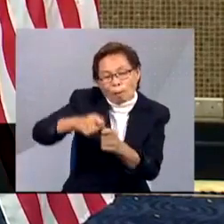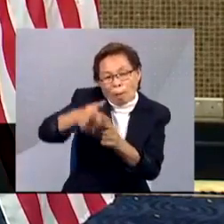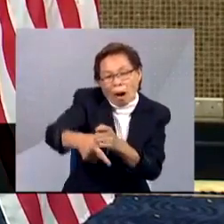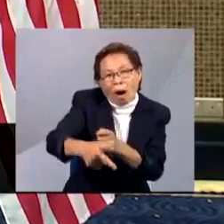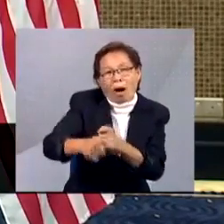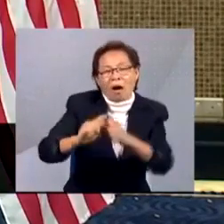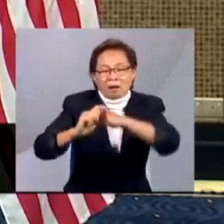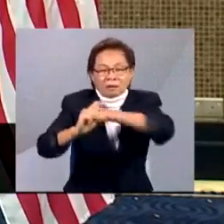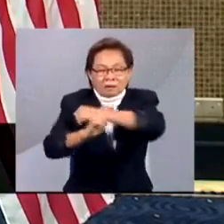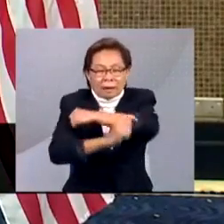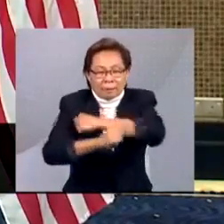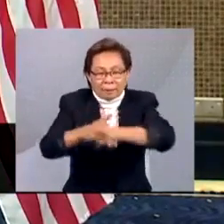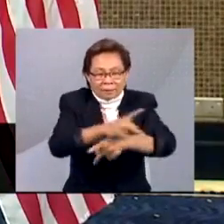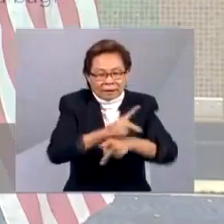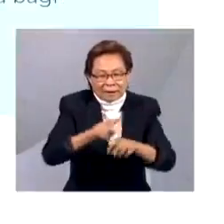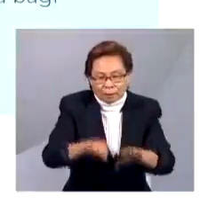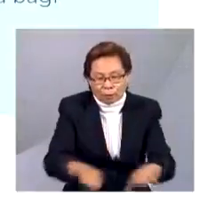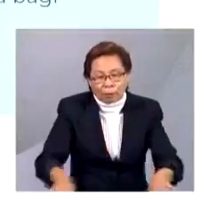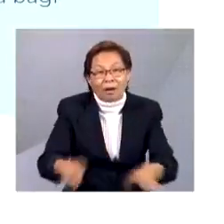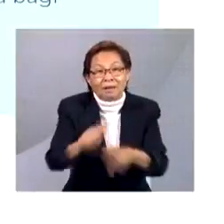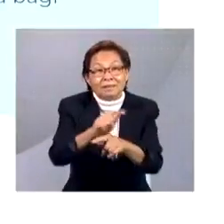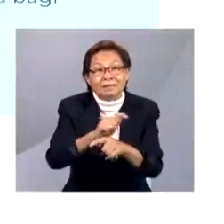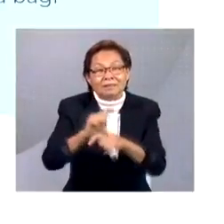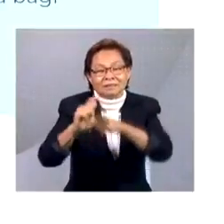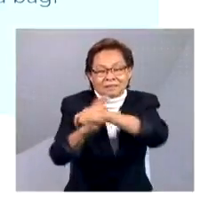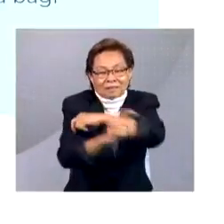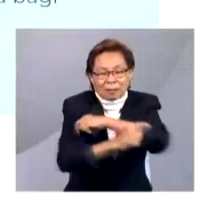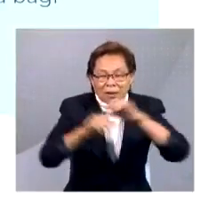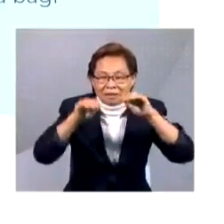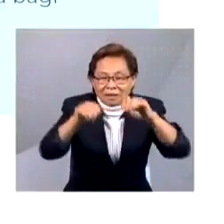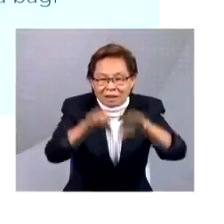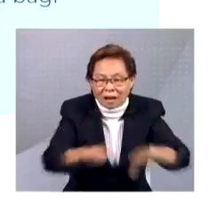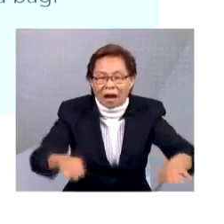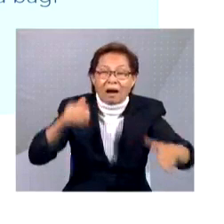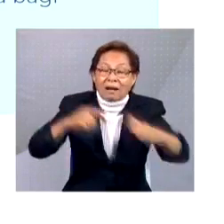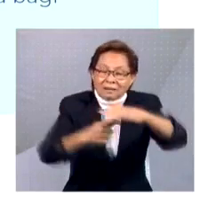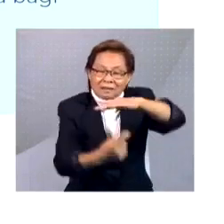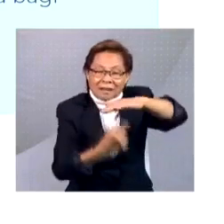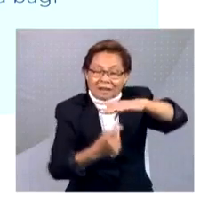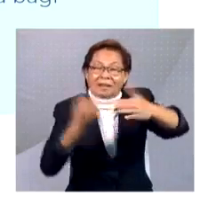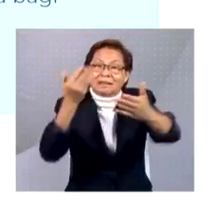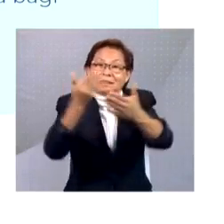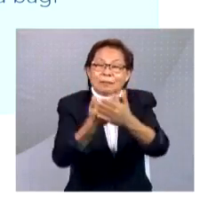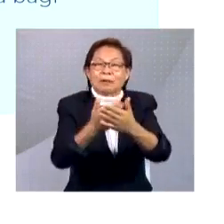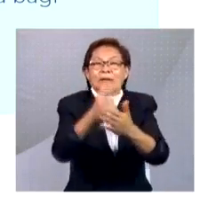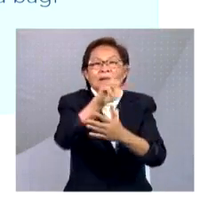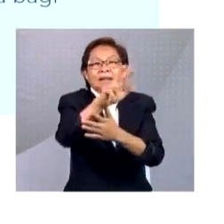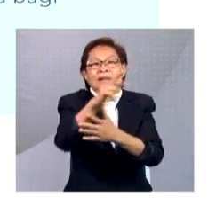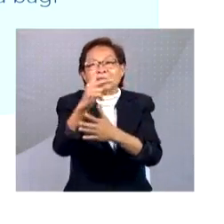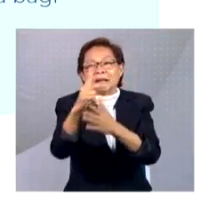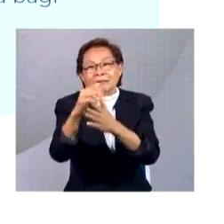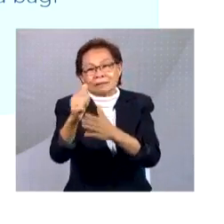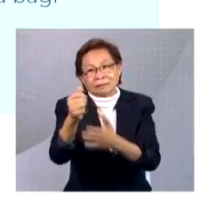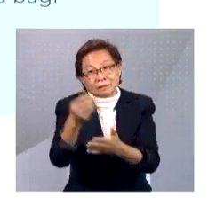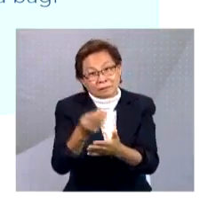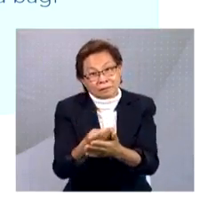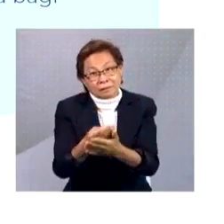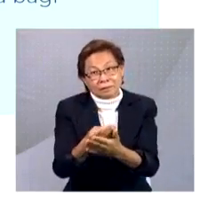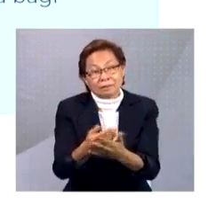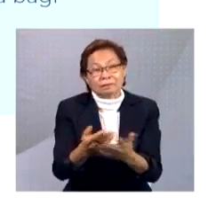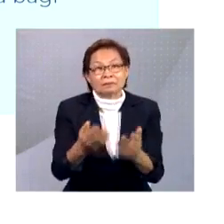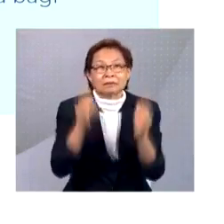kepada taman asuhan dan taman didikan kanak-kanak sehingga RM3,000. Langkah